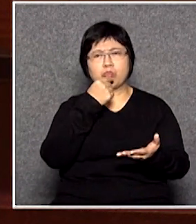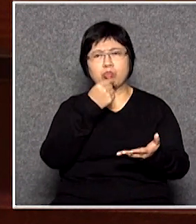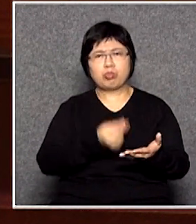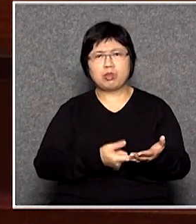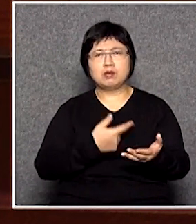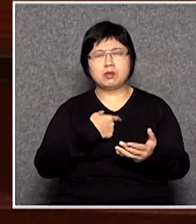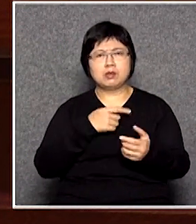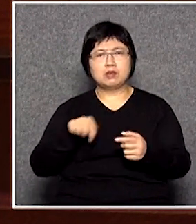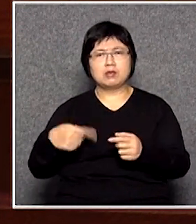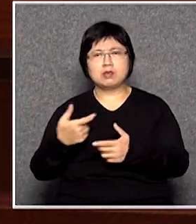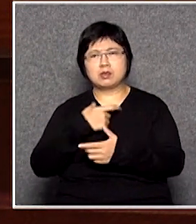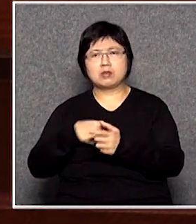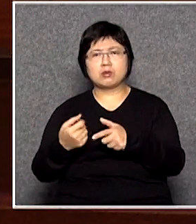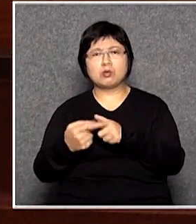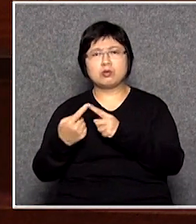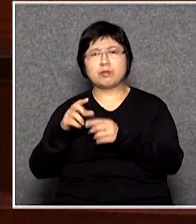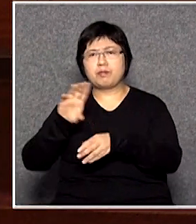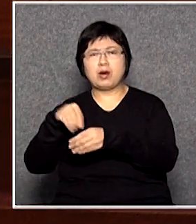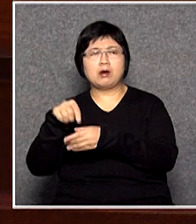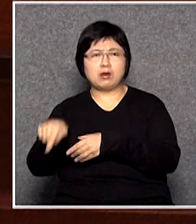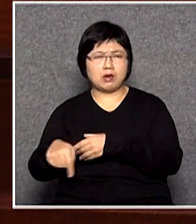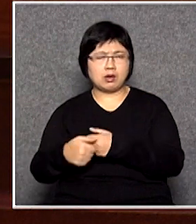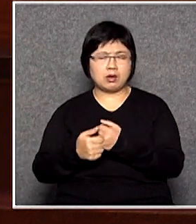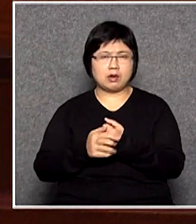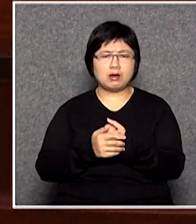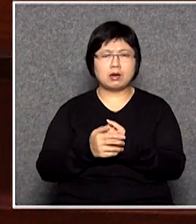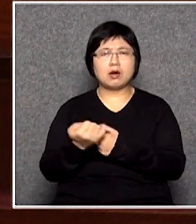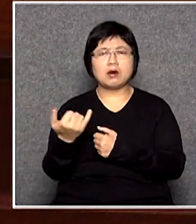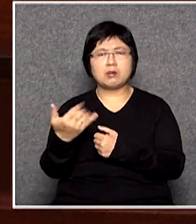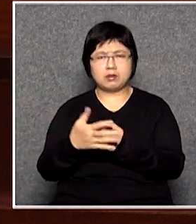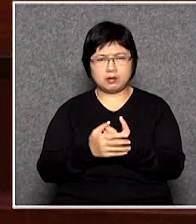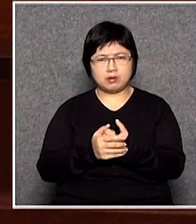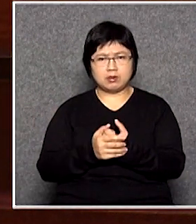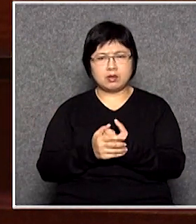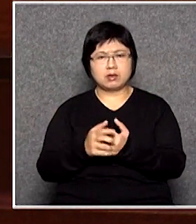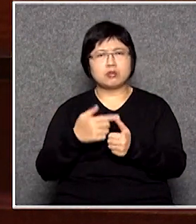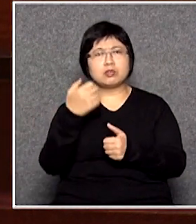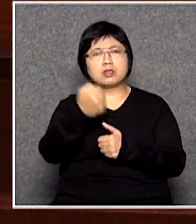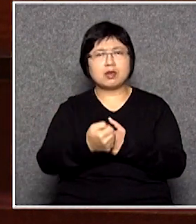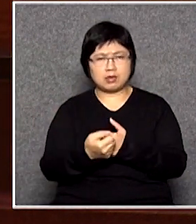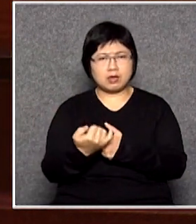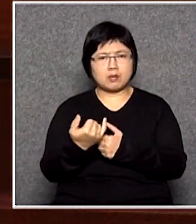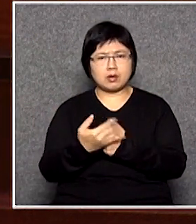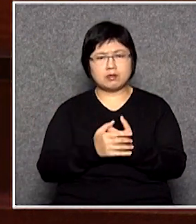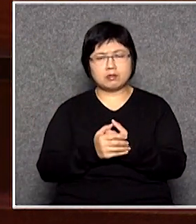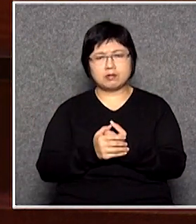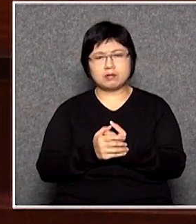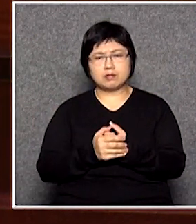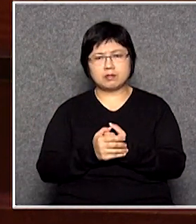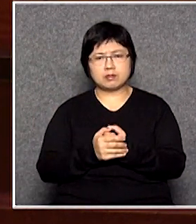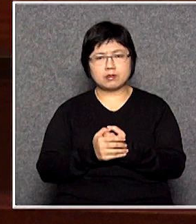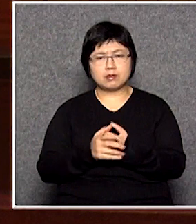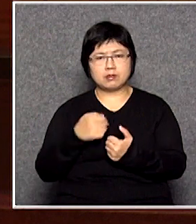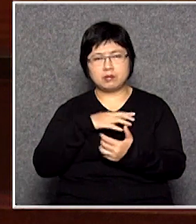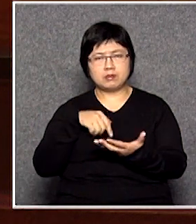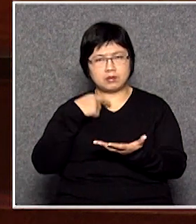其他議員啫？公眾都包括埋啦，大佬，係咪？阿主席，係咪？我哋要